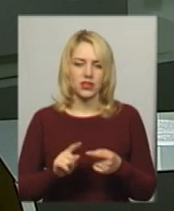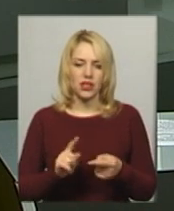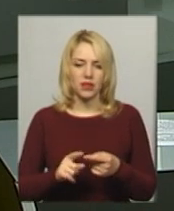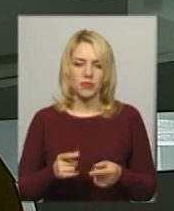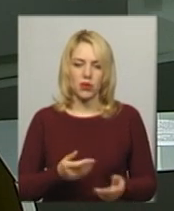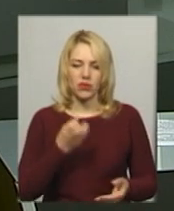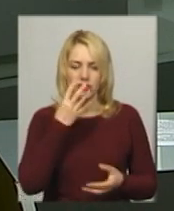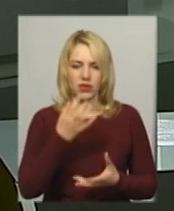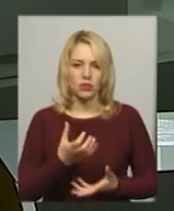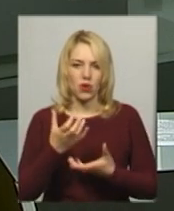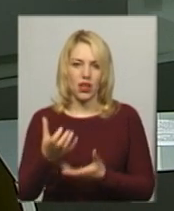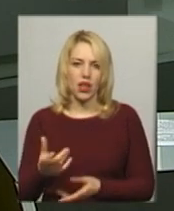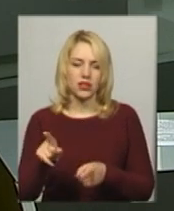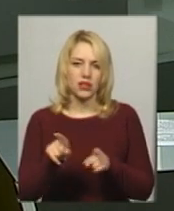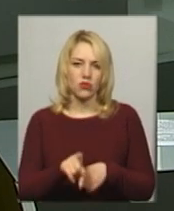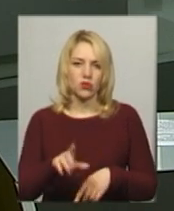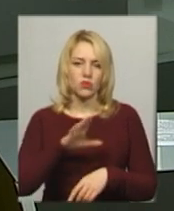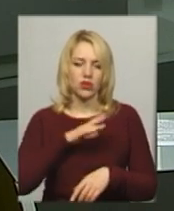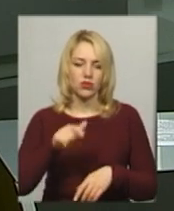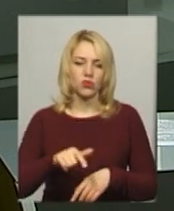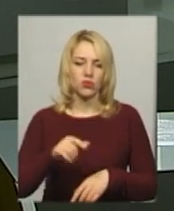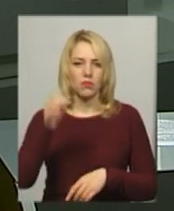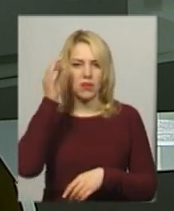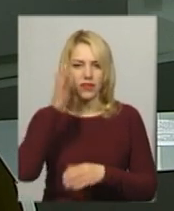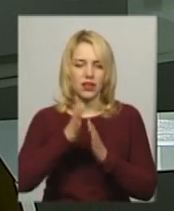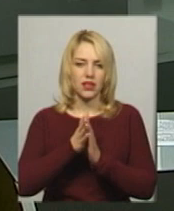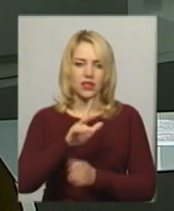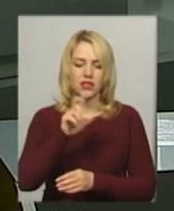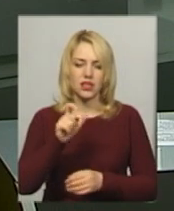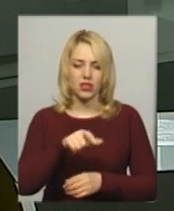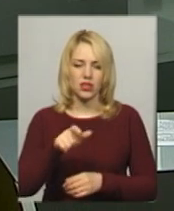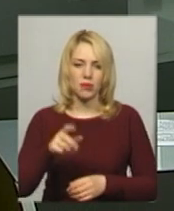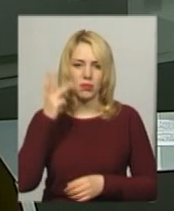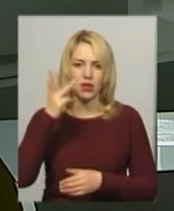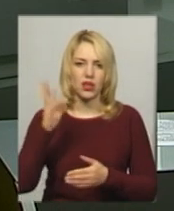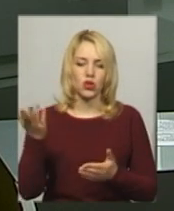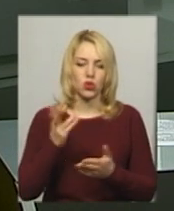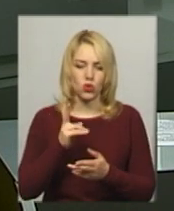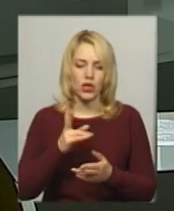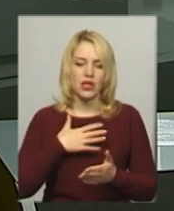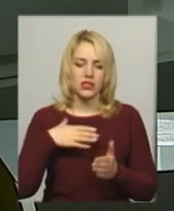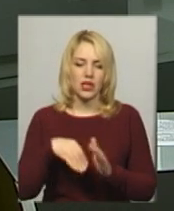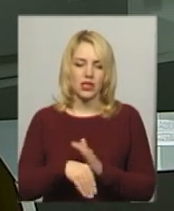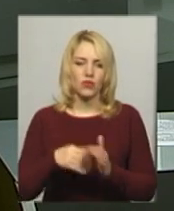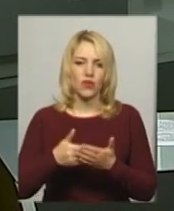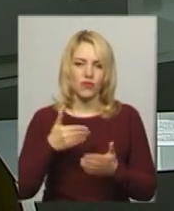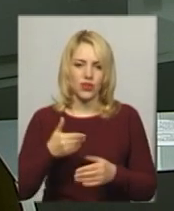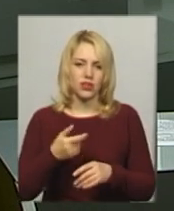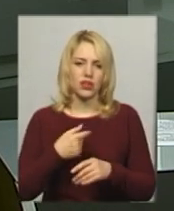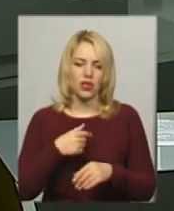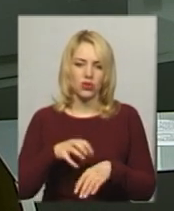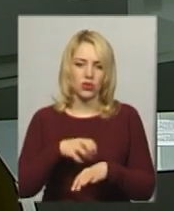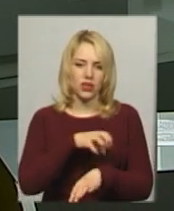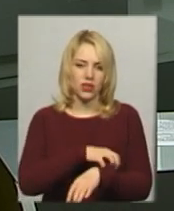влади поклали квіти. Також тут відбулась панахіда за жителями Хмельниччини, які загинули від тоталітарного режиму. Це понад 20